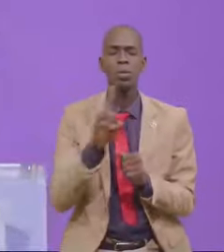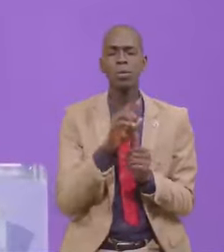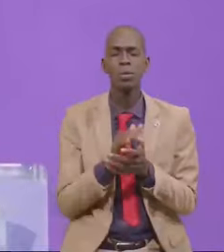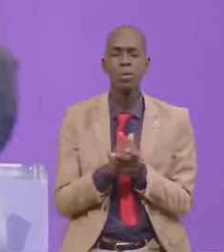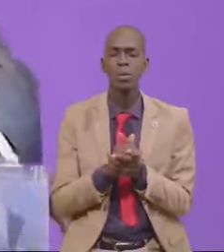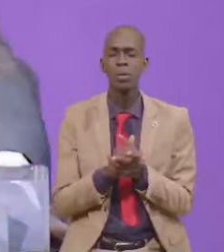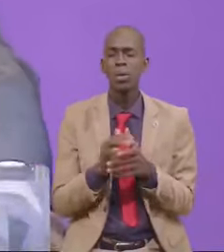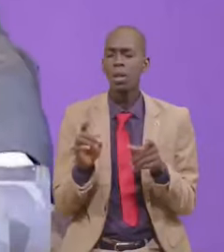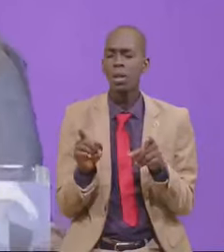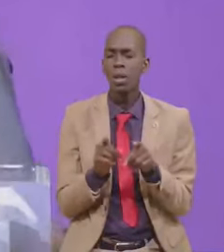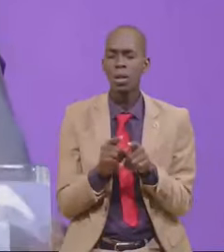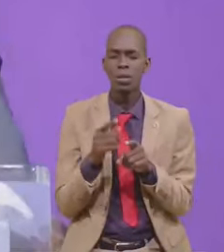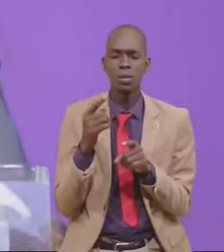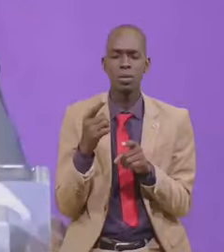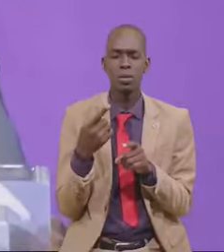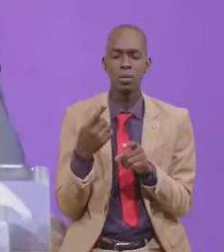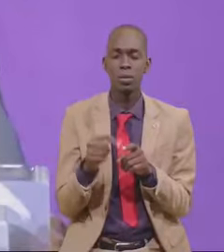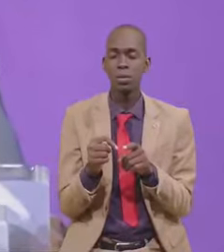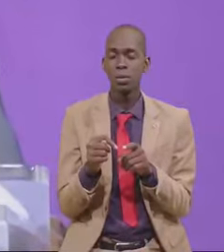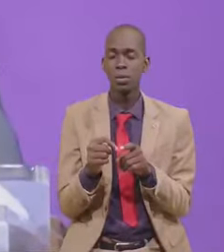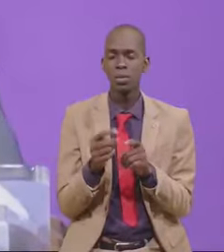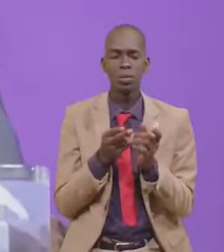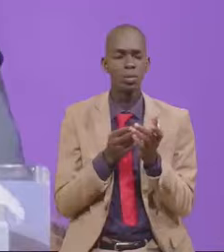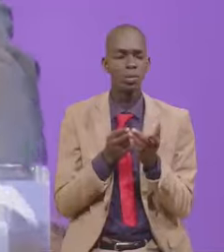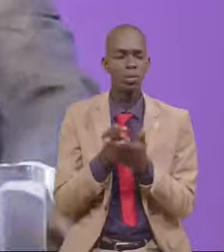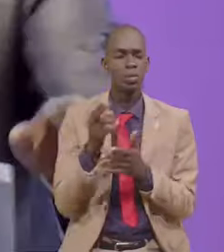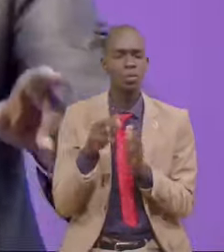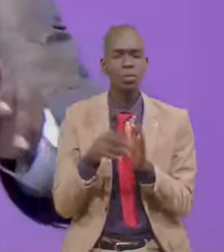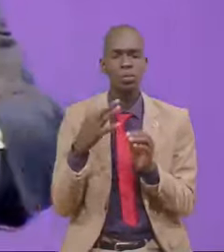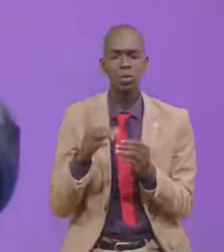et la bonté de l'Évangile envers tout le monde